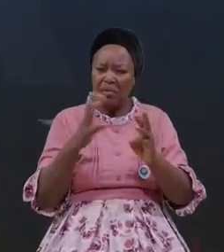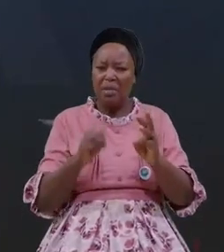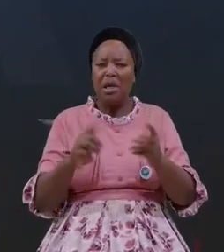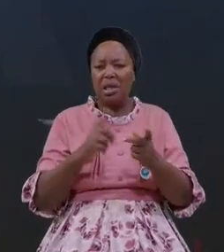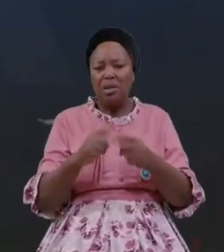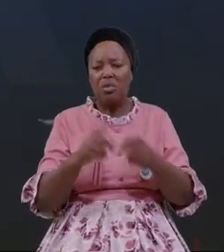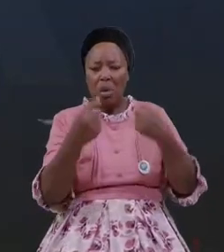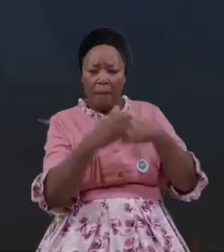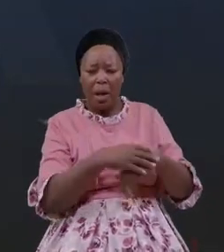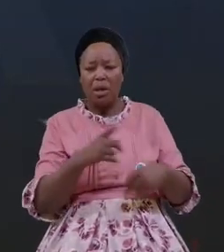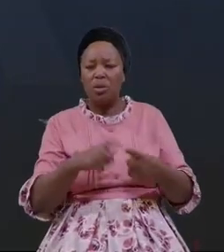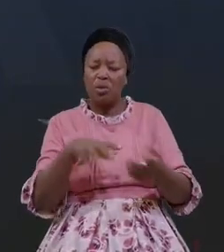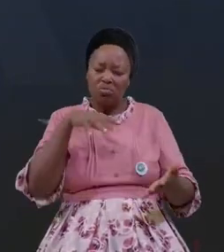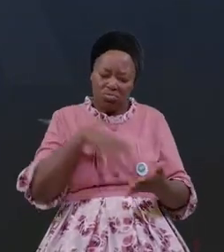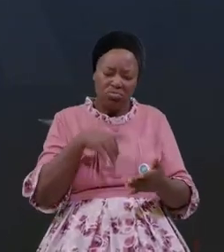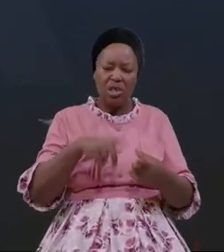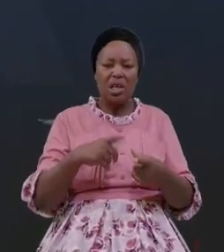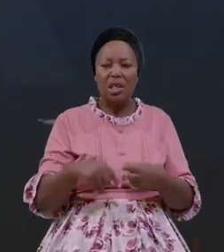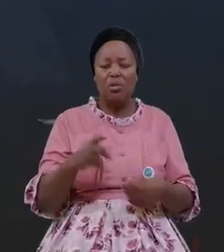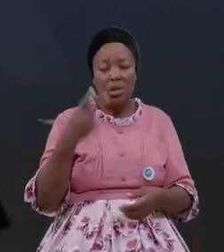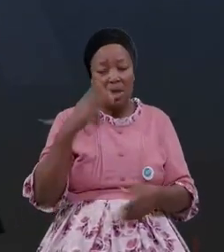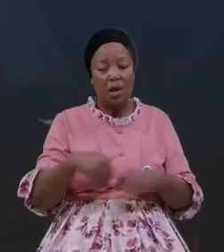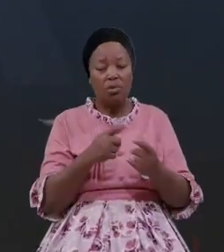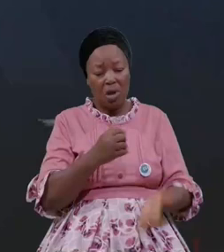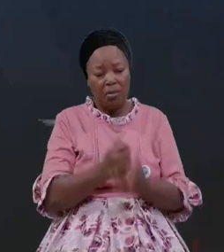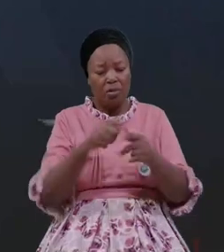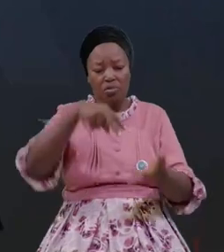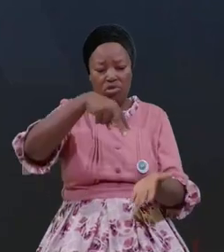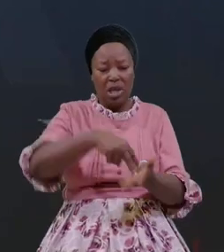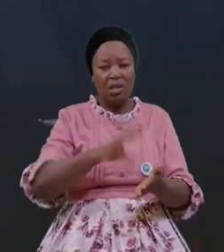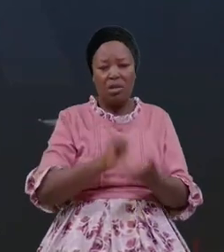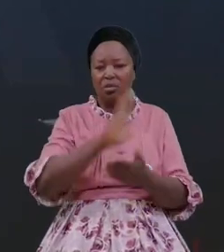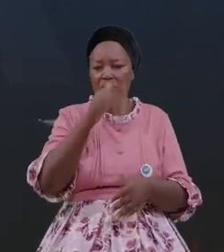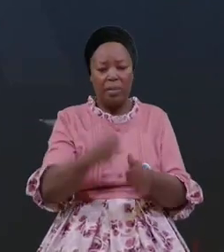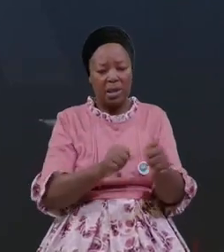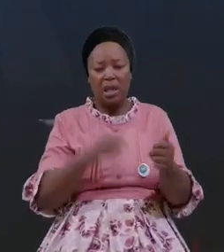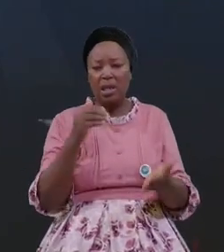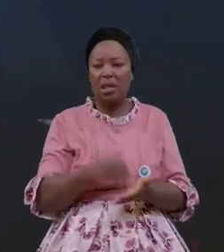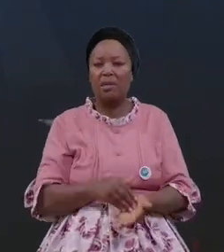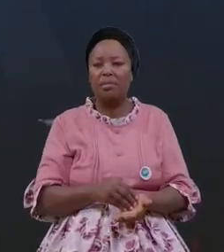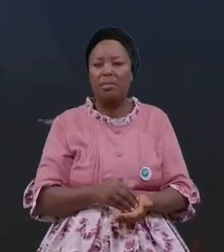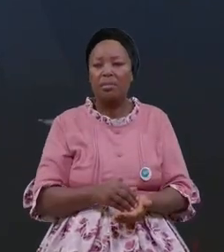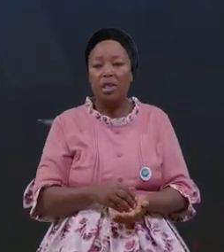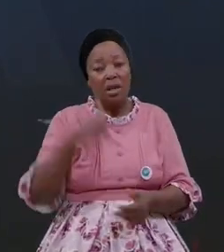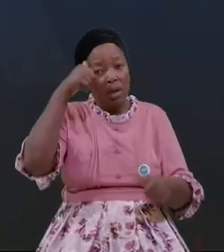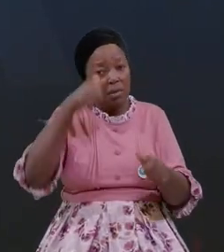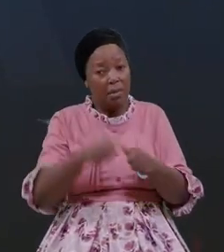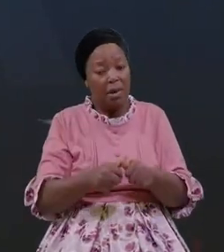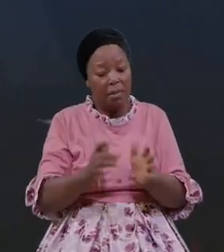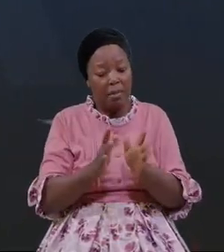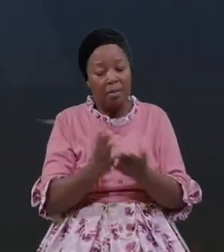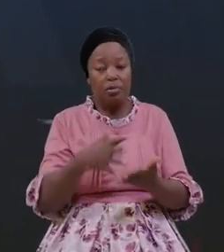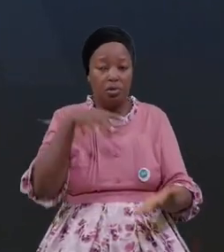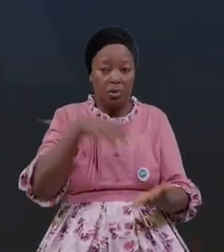baptême et pour leur affirmission en Christ devenir des disciples et deviendront de fermes